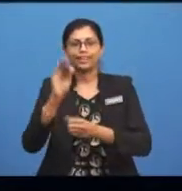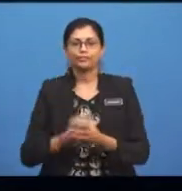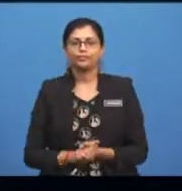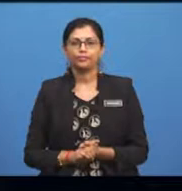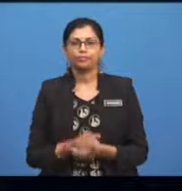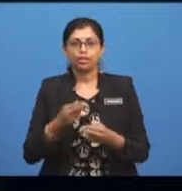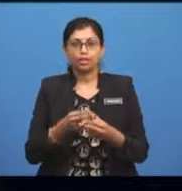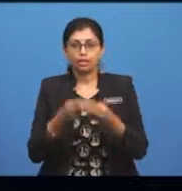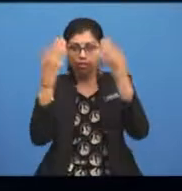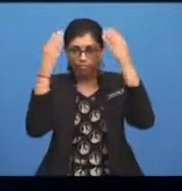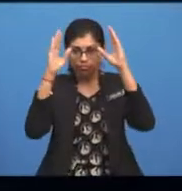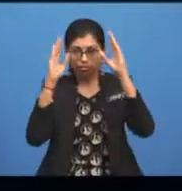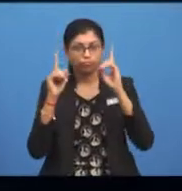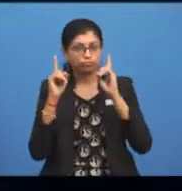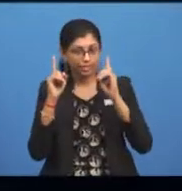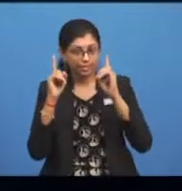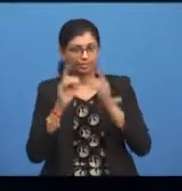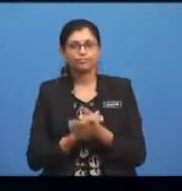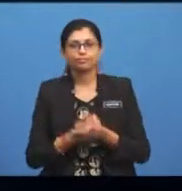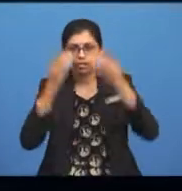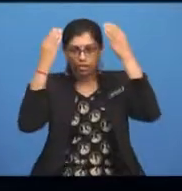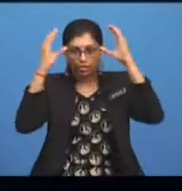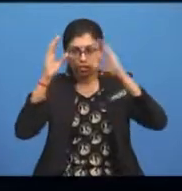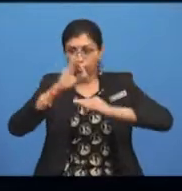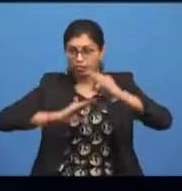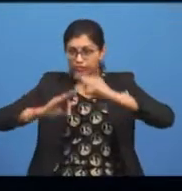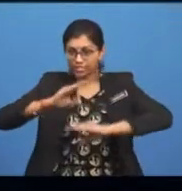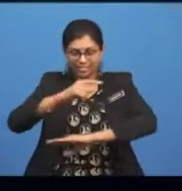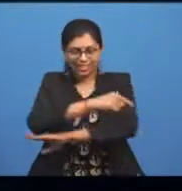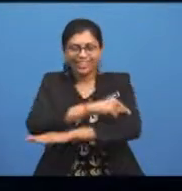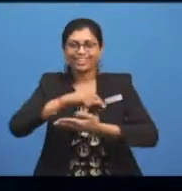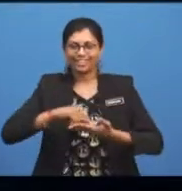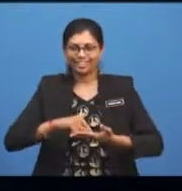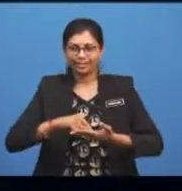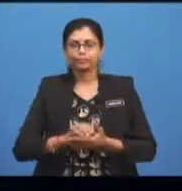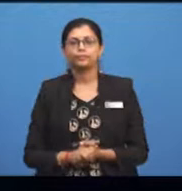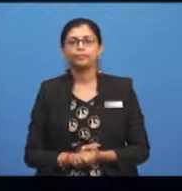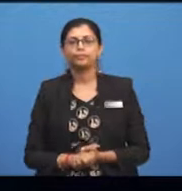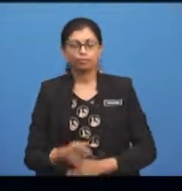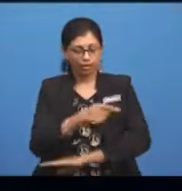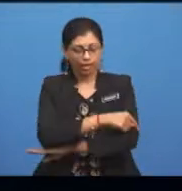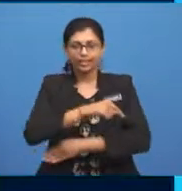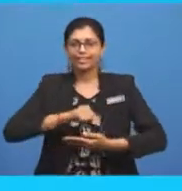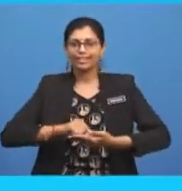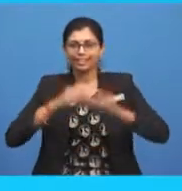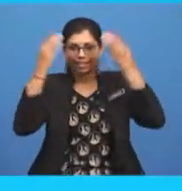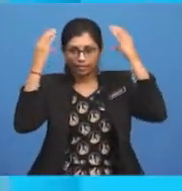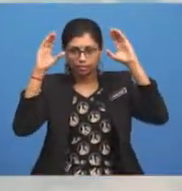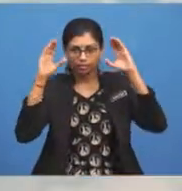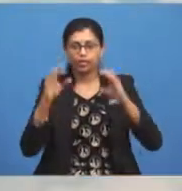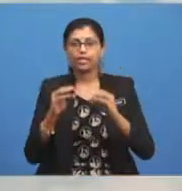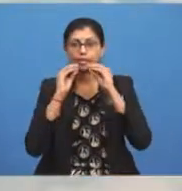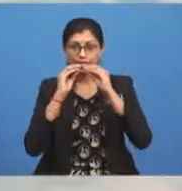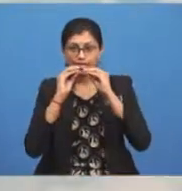Cikgu Nur Haiza Zakaria, Cikgu Fizik anda pada hari ini. Hari ini, murid-murid akan mempelajari